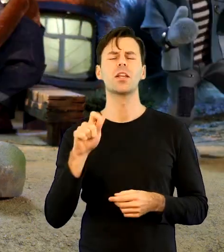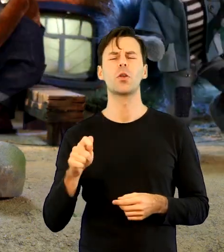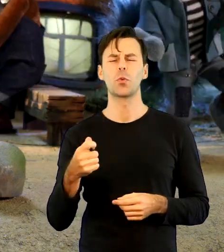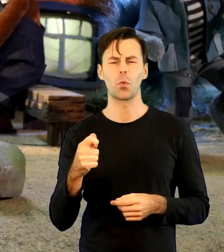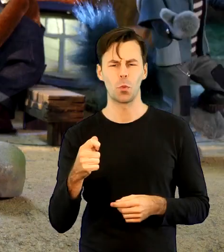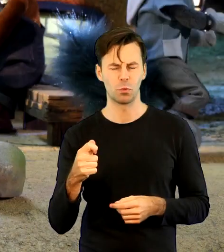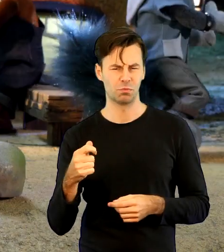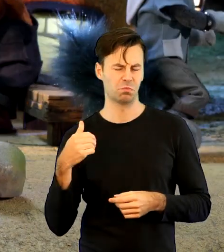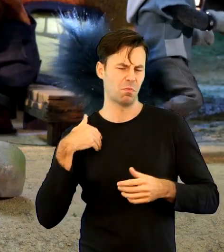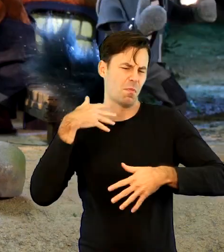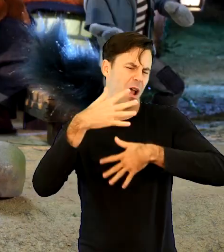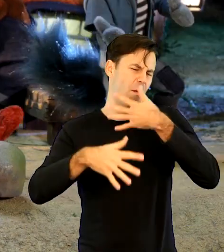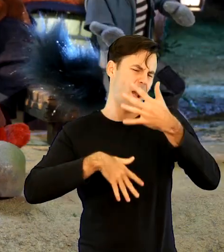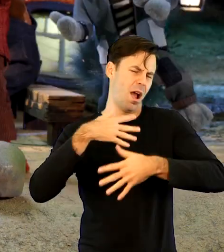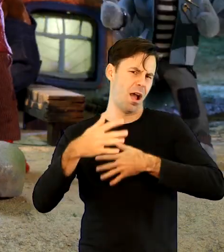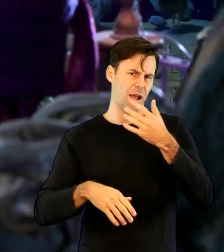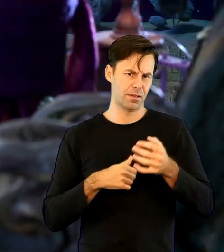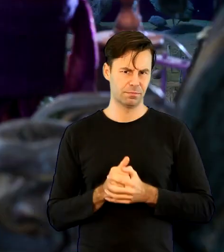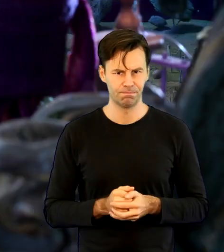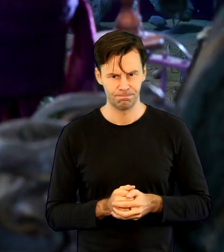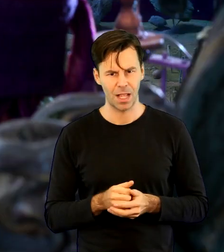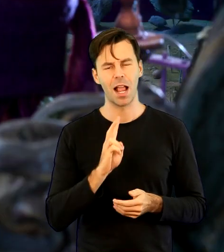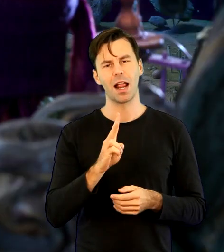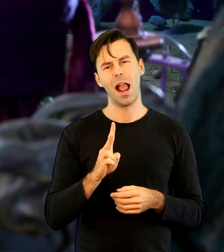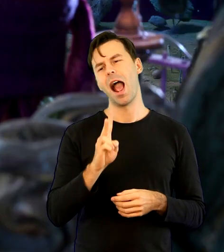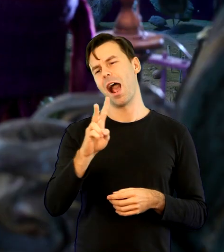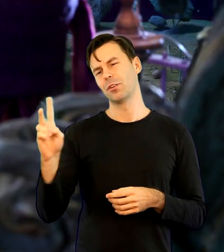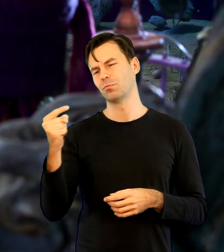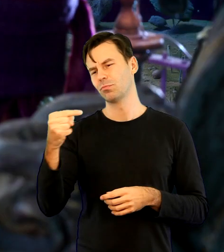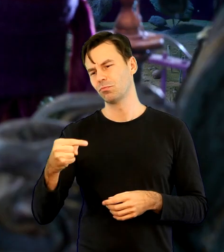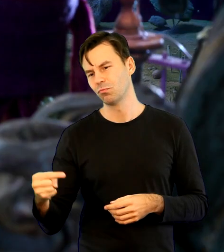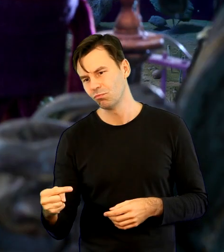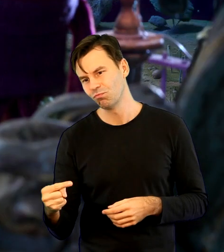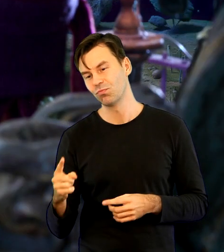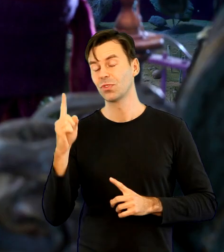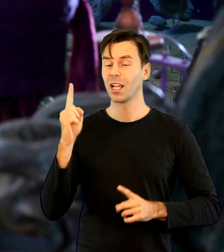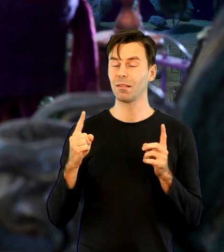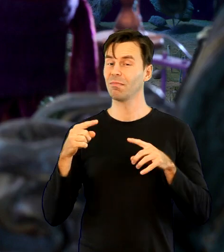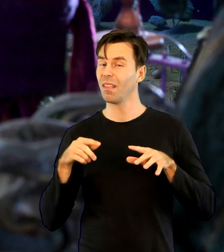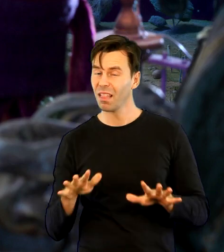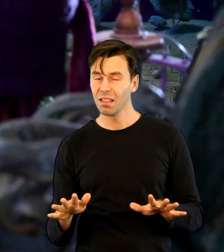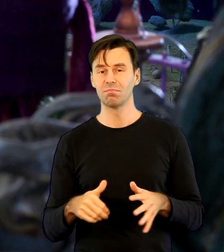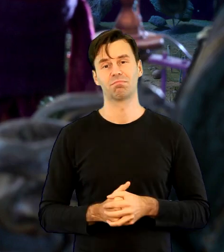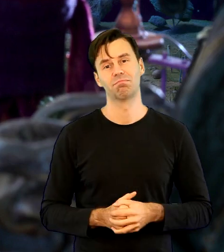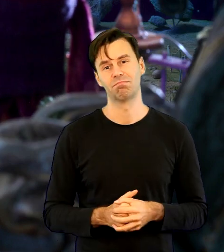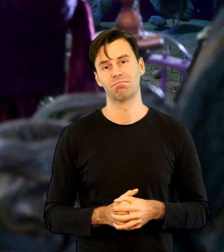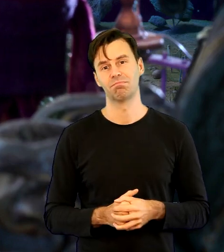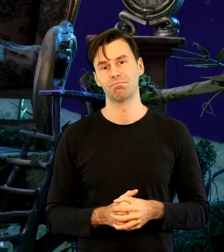Jeden mały klucz, a tyle zamieszania. Wszyscy mamy swoje słabości i czasem ulegamy pokusom.